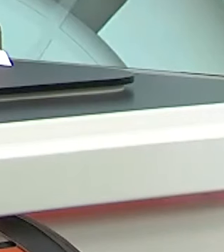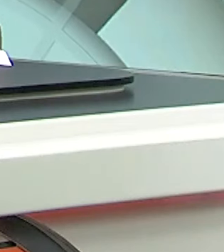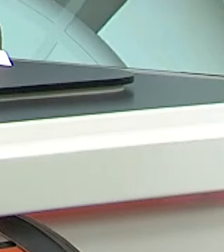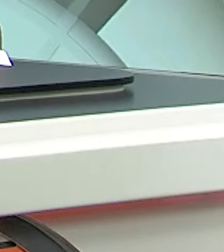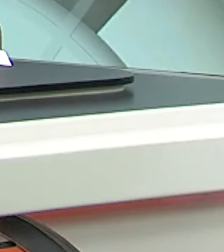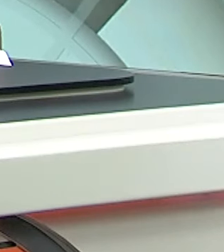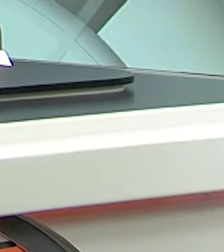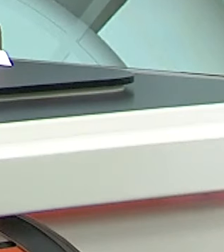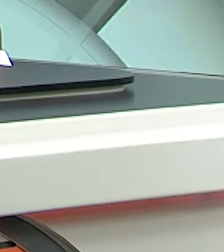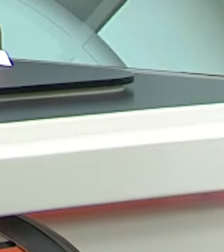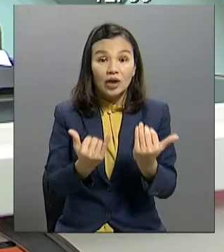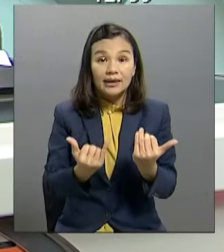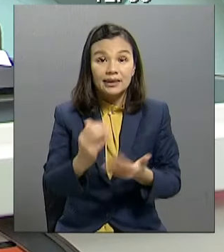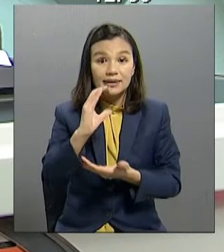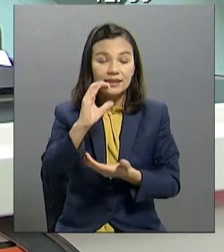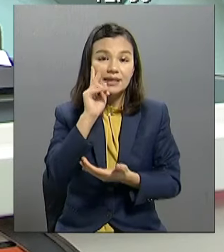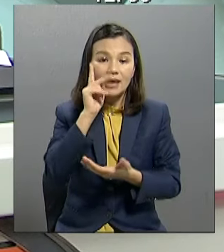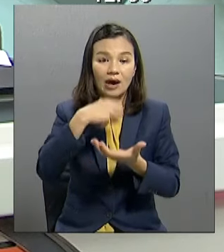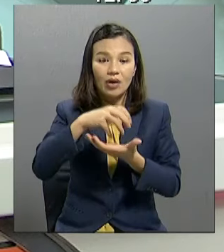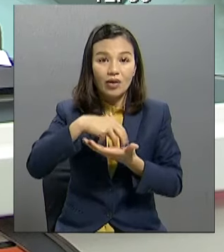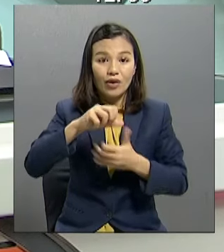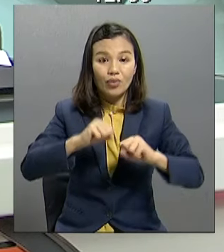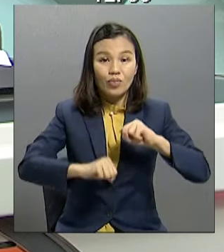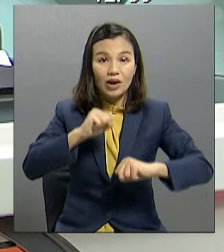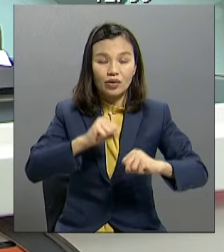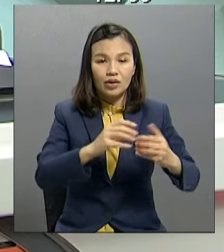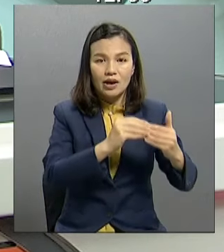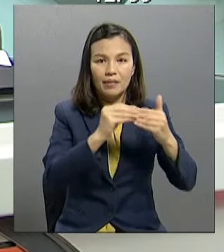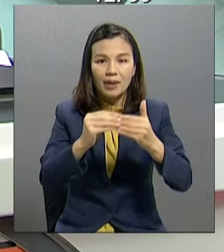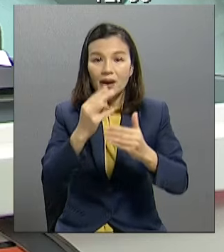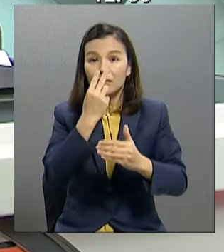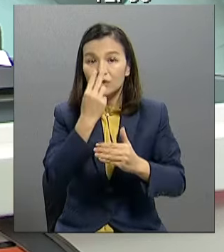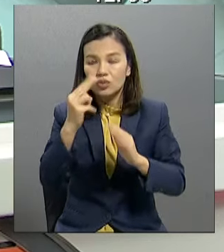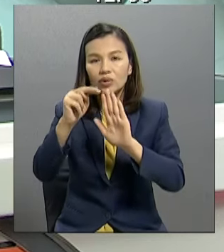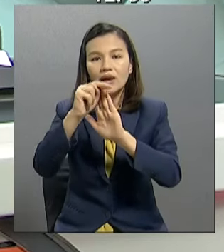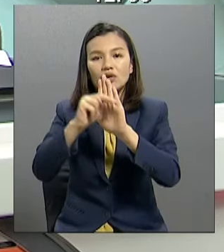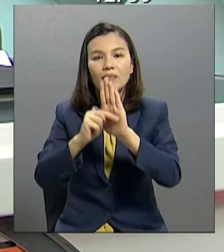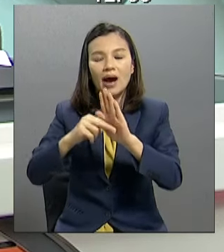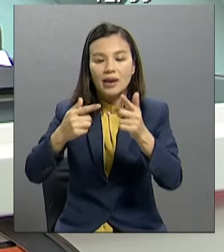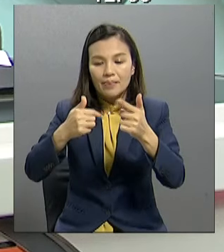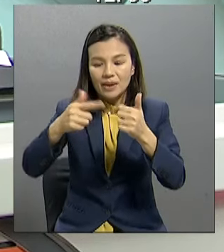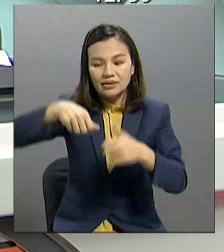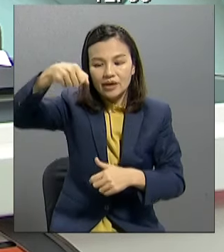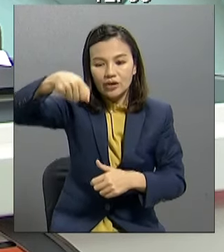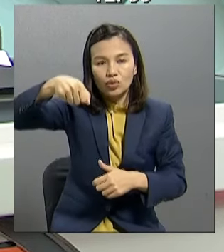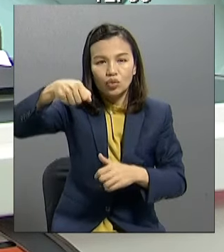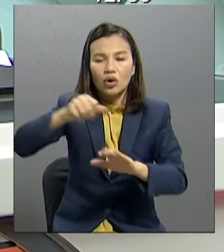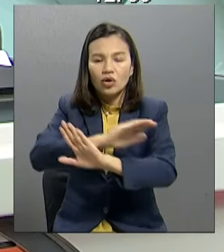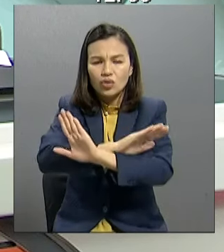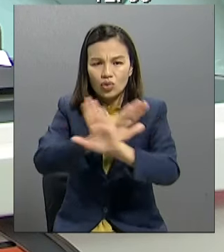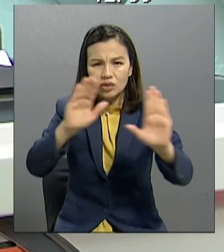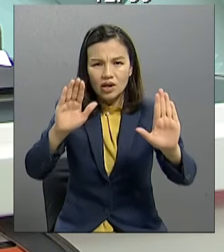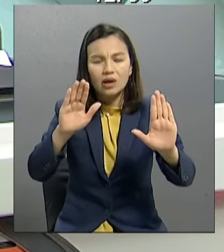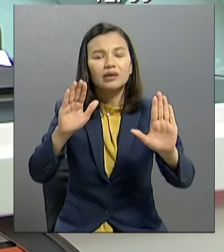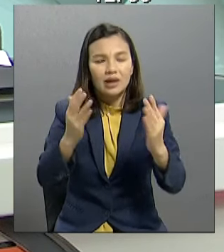50ส่วนช่วง Gen Z Reporter วันนี้นะคะคุณภาคีนันจงจิตไปดูนโยบายการลดใช้ถุงพลาสติกของมหาวิทยาลัยสงขลานครินทร์วิทย